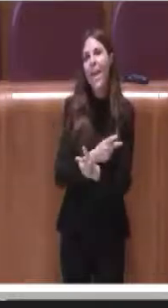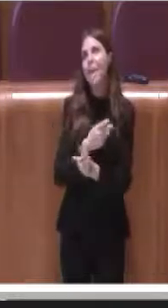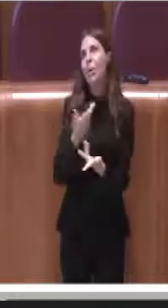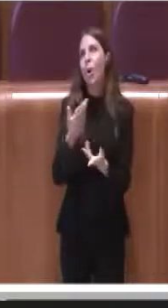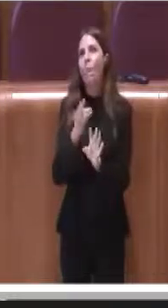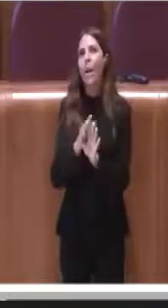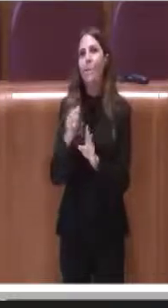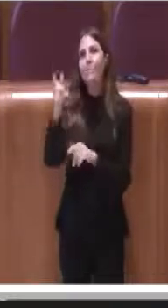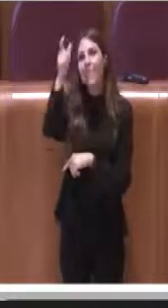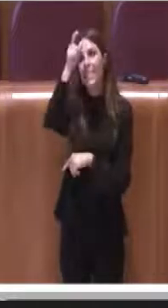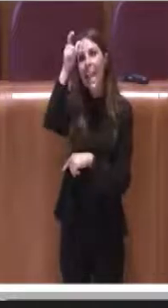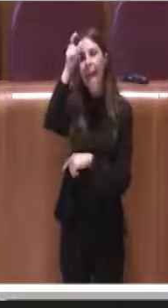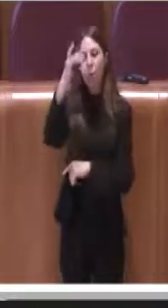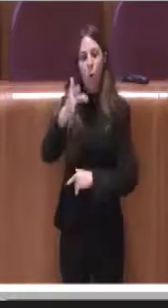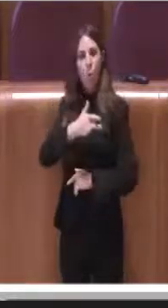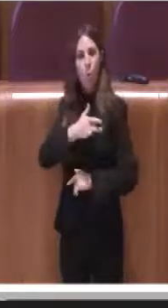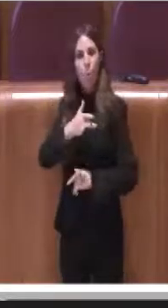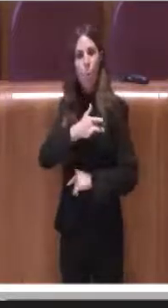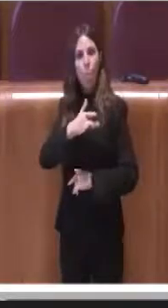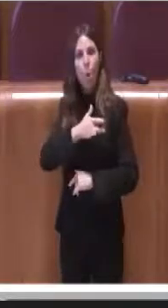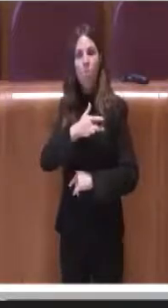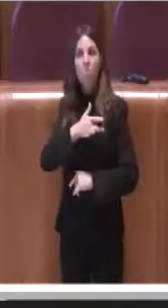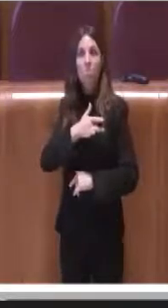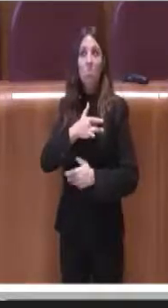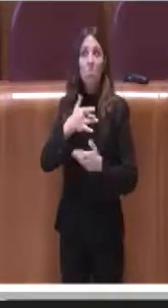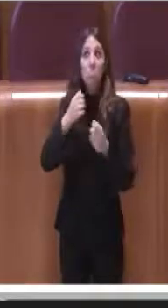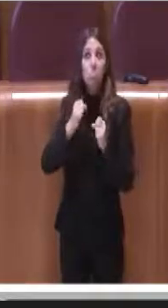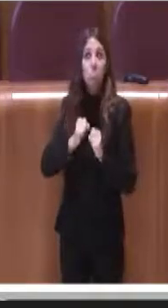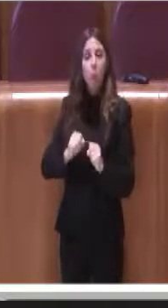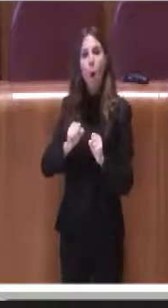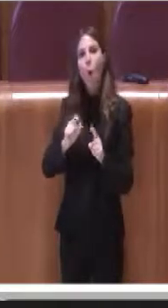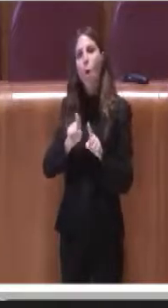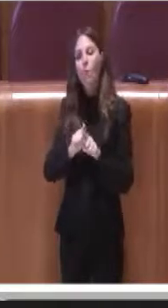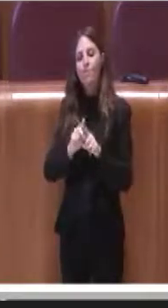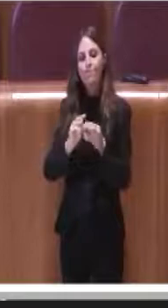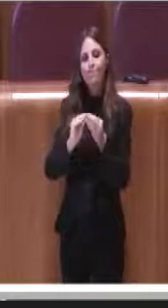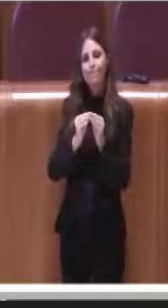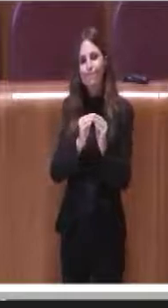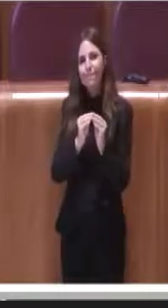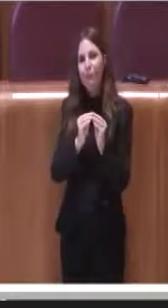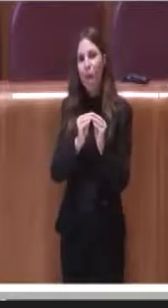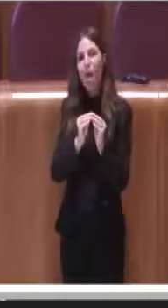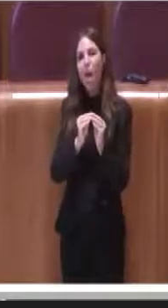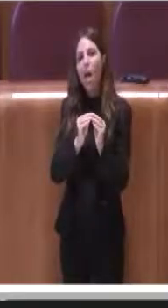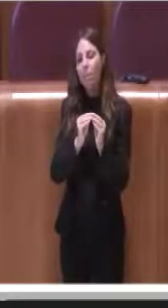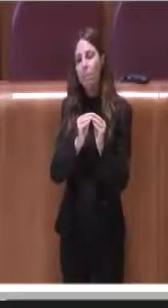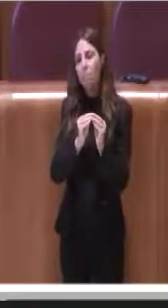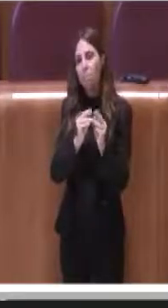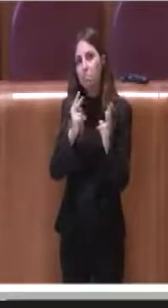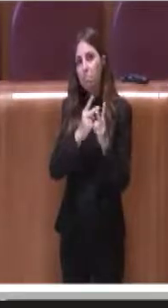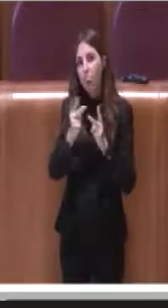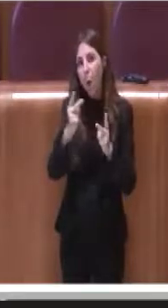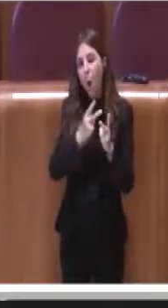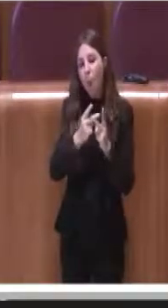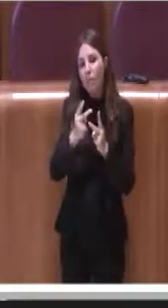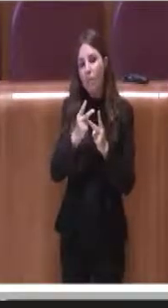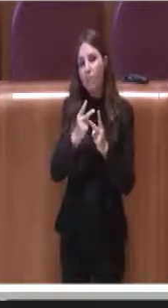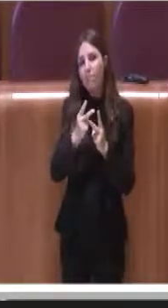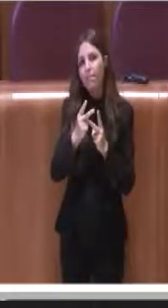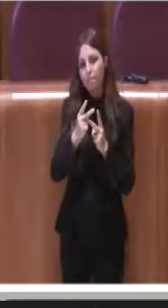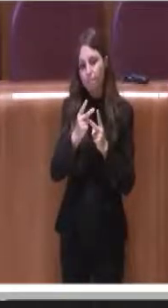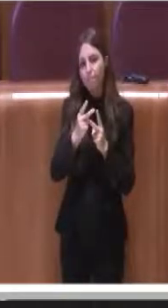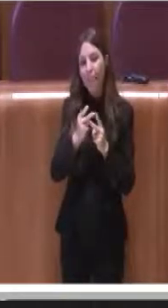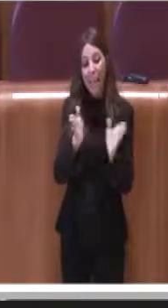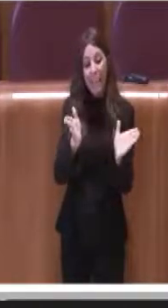riuscisse a come dire, riordinare, o meglio ancora, cercare di ridurre il più possibile